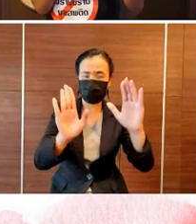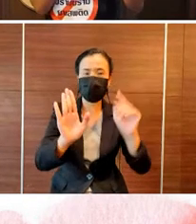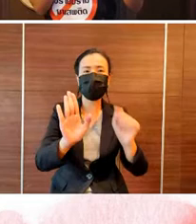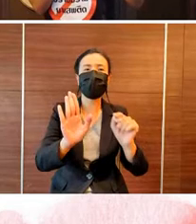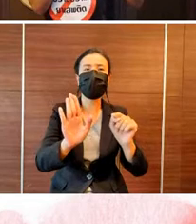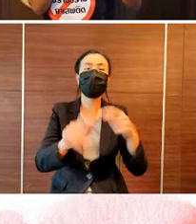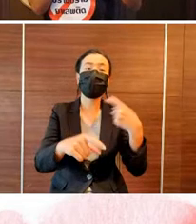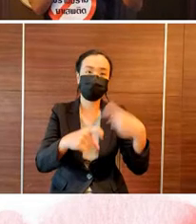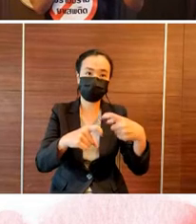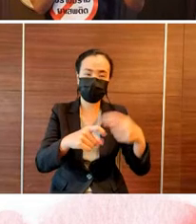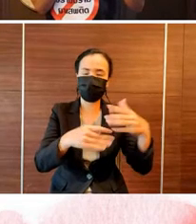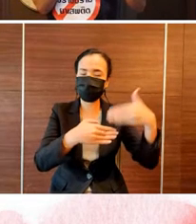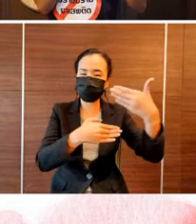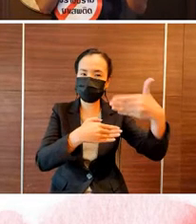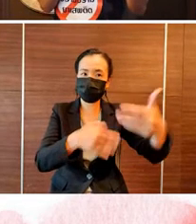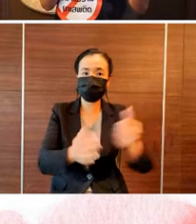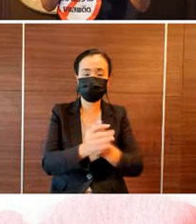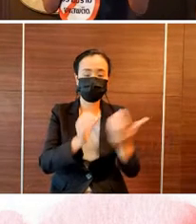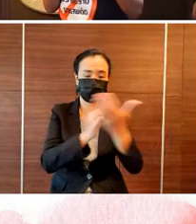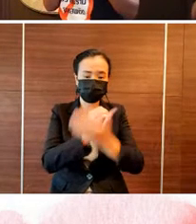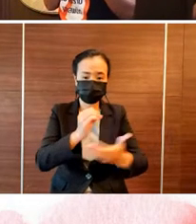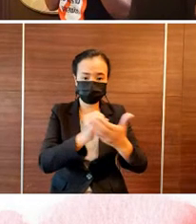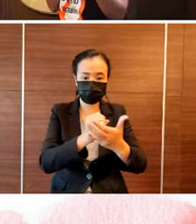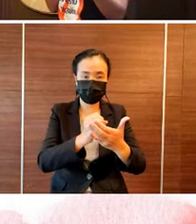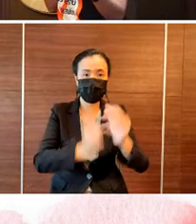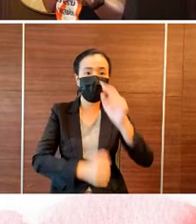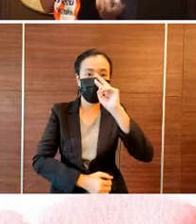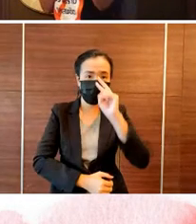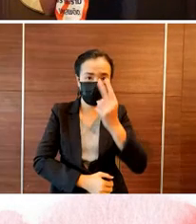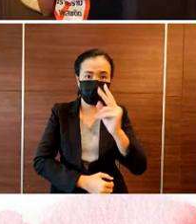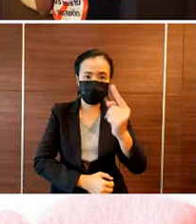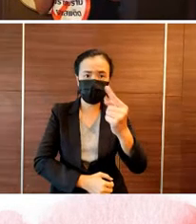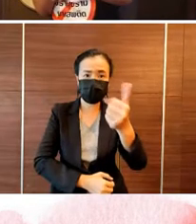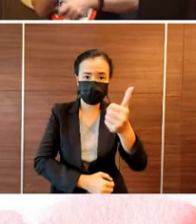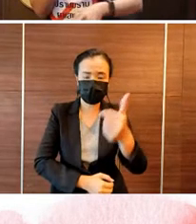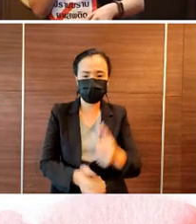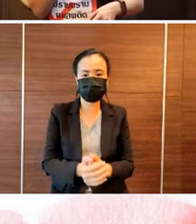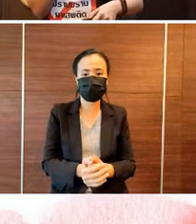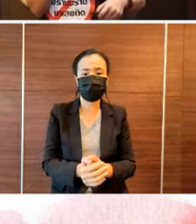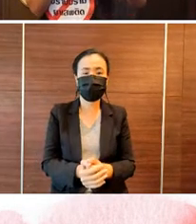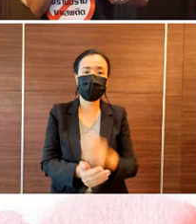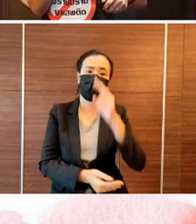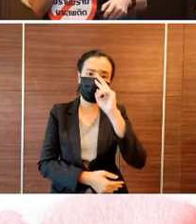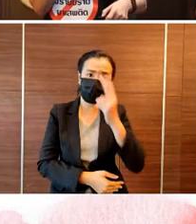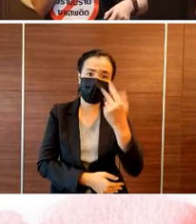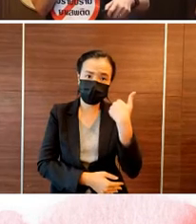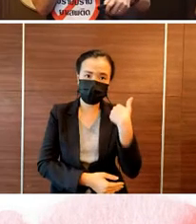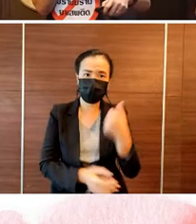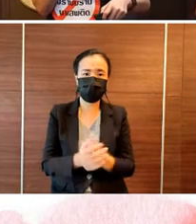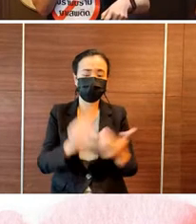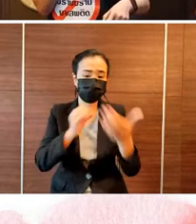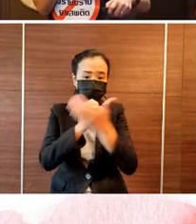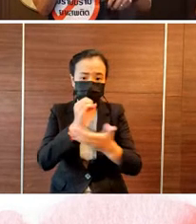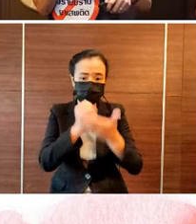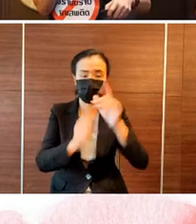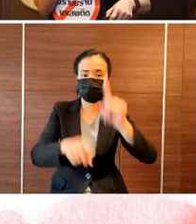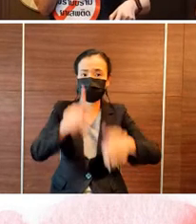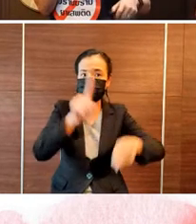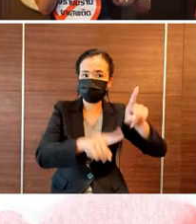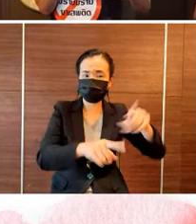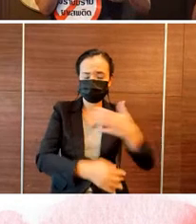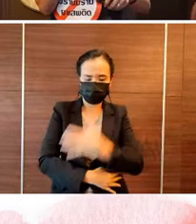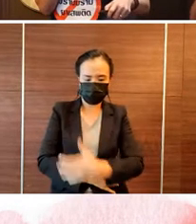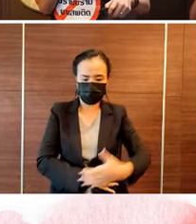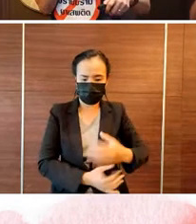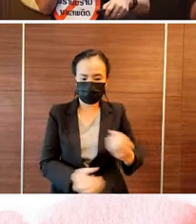ใช้เวลาเมื่อเลิกใช้ยาไปแล้วสามารถกลับมาใช้ใหม่ได้อีกก็คือมีการรีแลปส์อีกเนาะยาแต่ละตัวออกฤทธิ์ต่างกันส่งผลต่